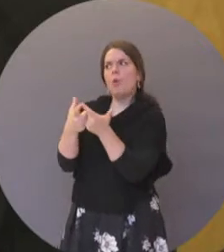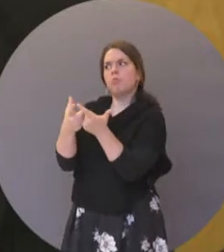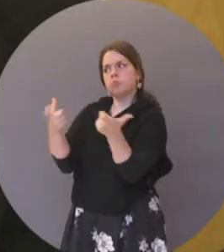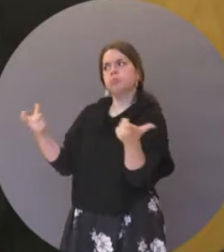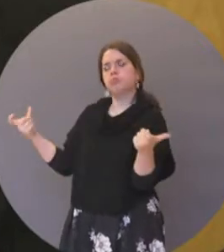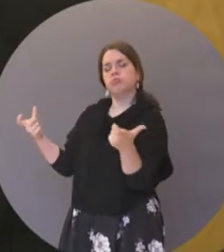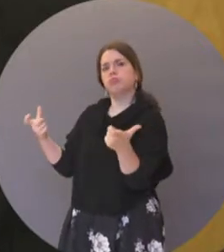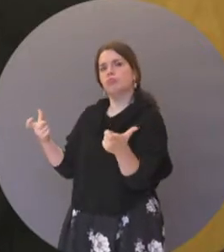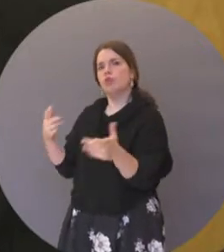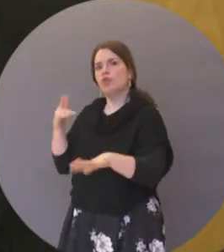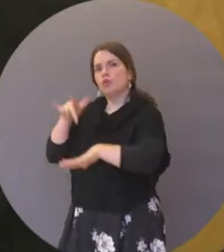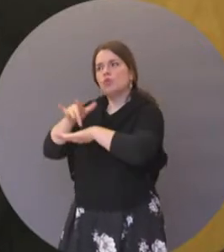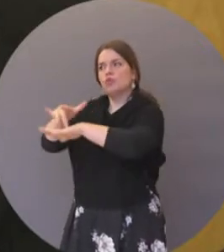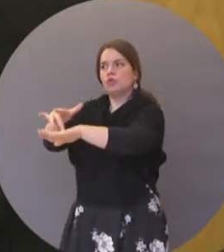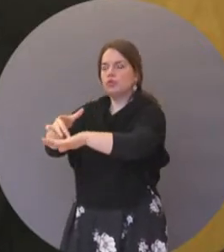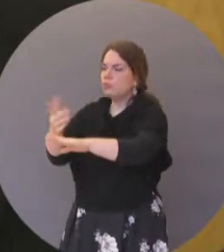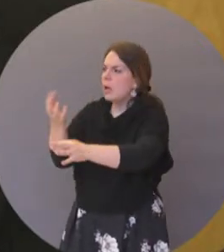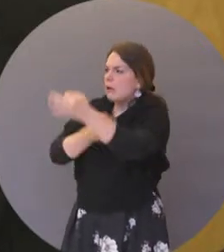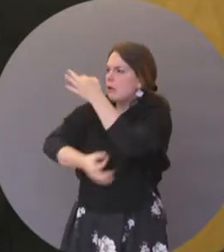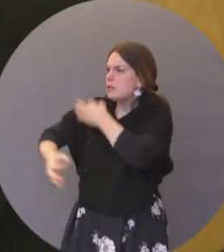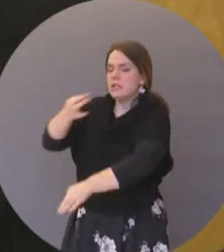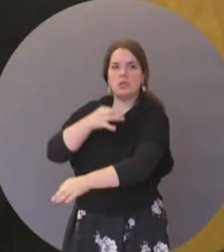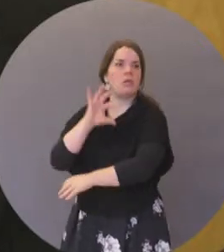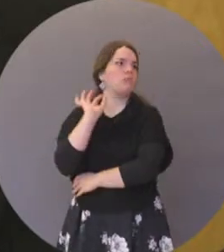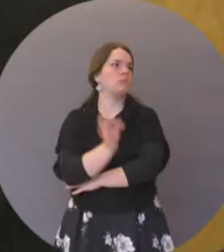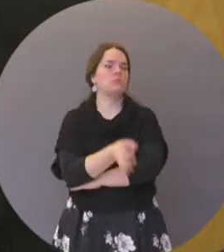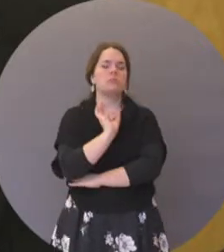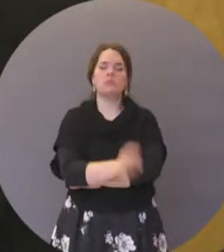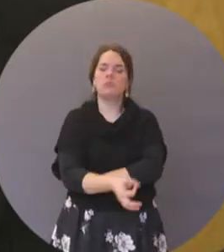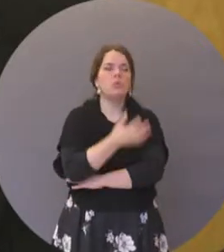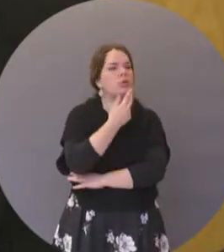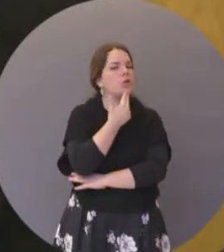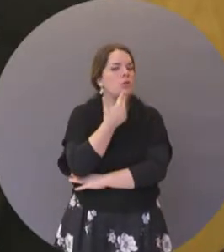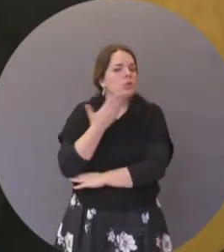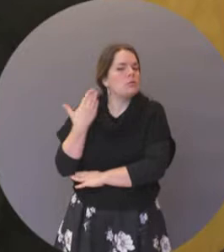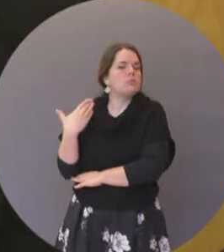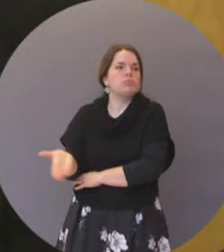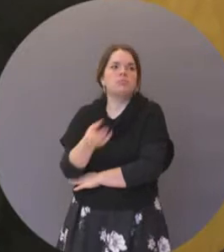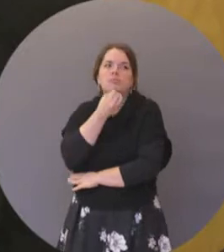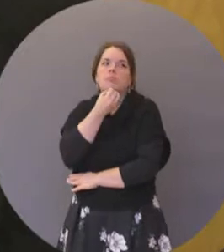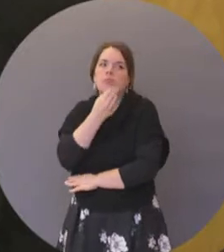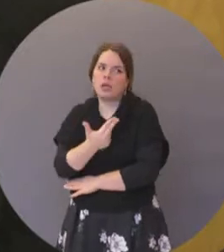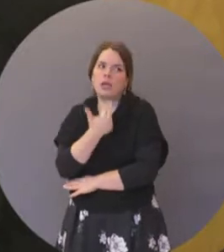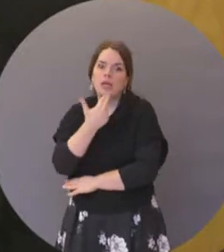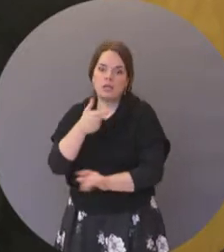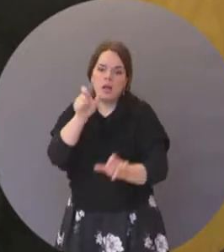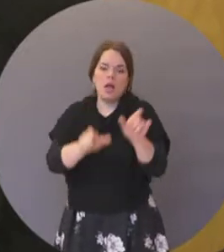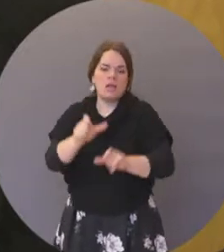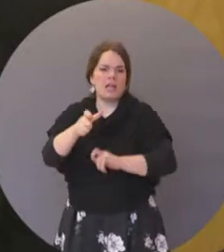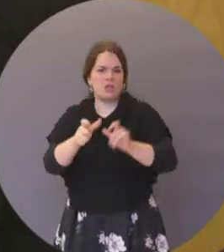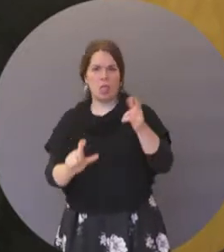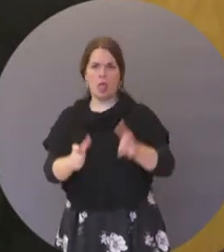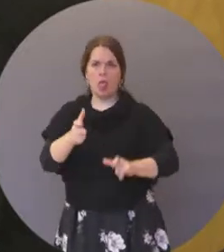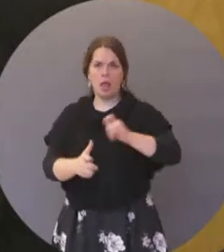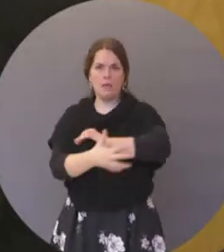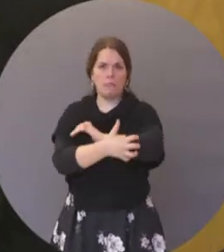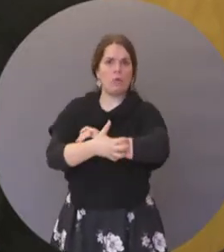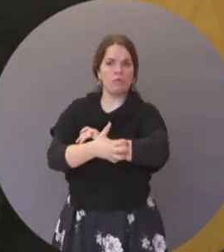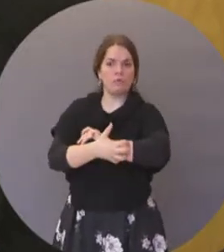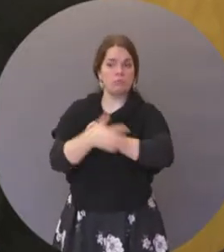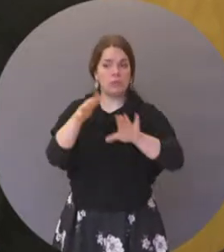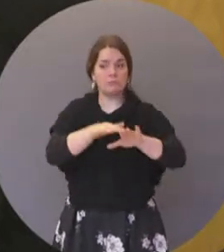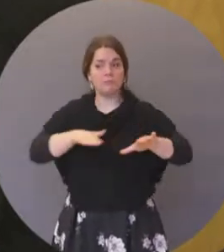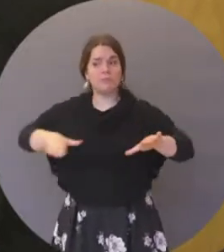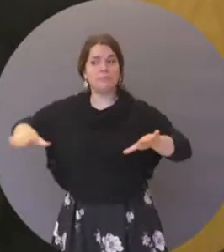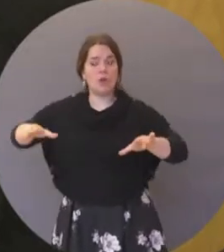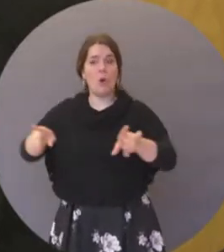années avec un vrai retour d'expérience sur l'utilité de ce dispositif notamment pour les plus précaires mais pas que pour les plus précaires